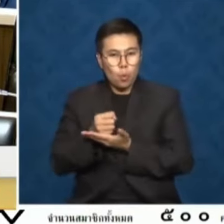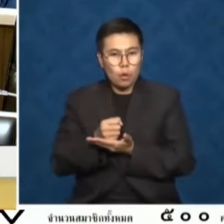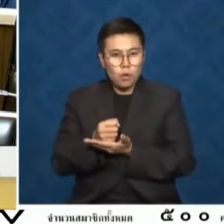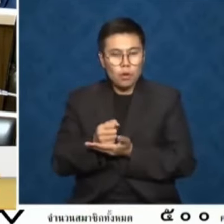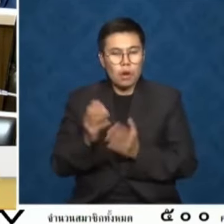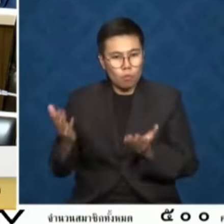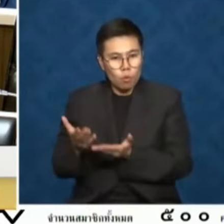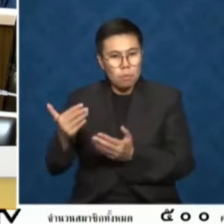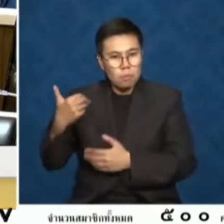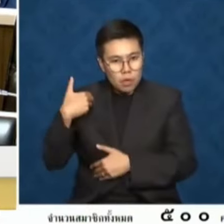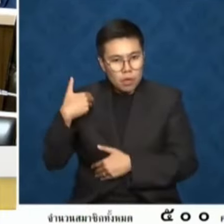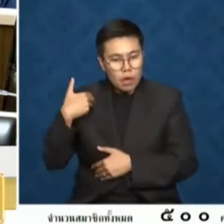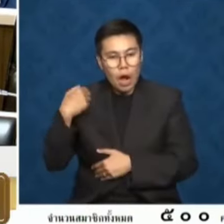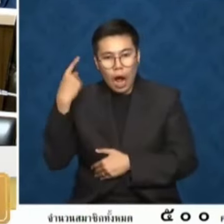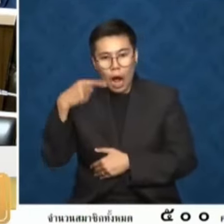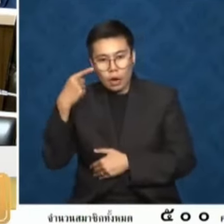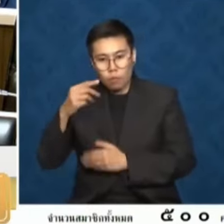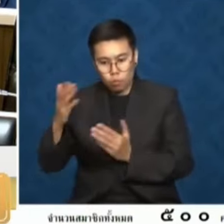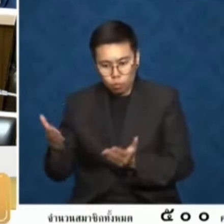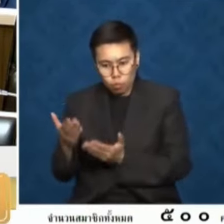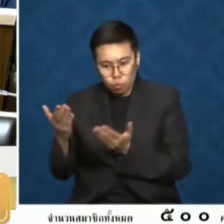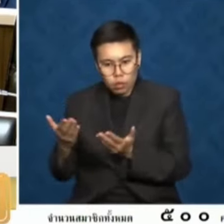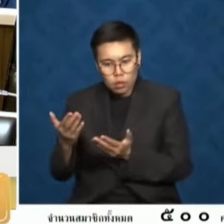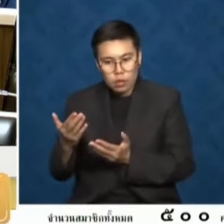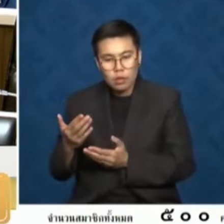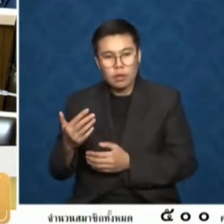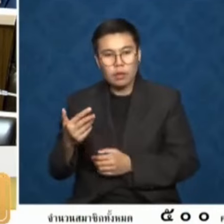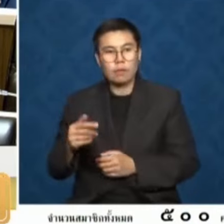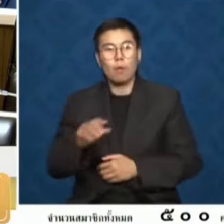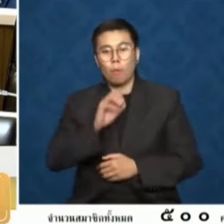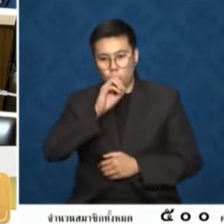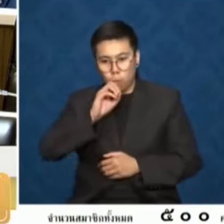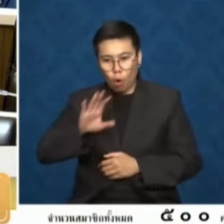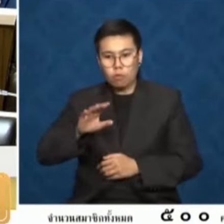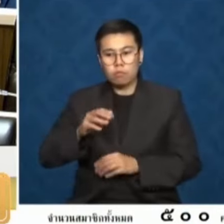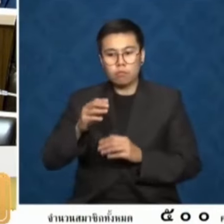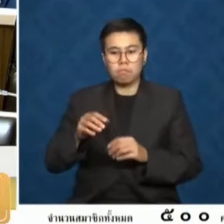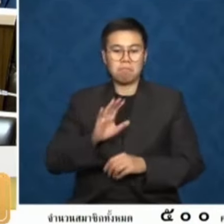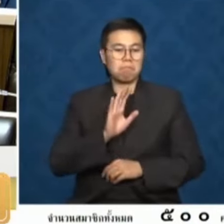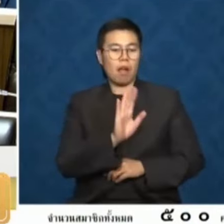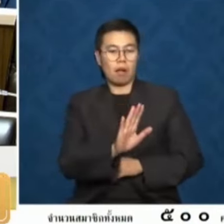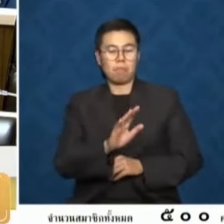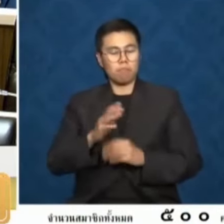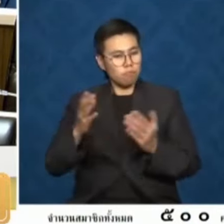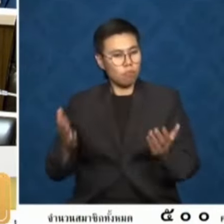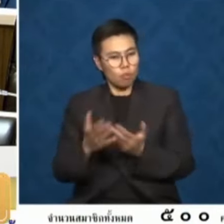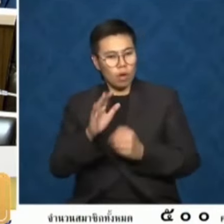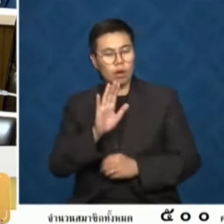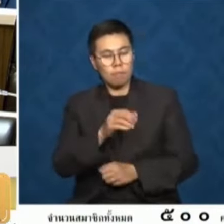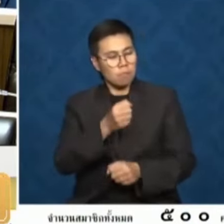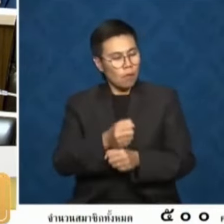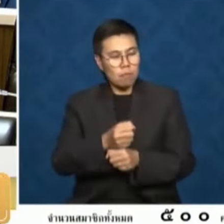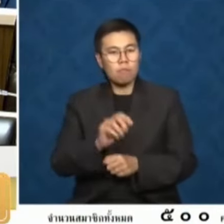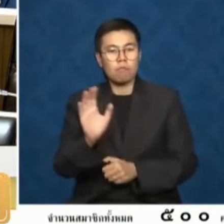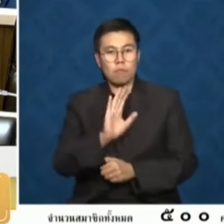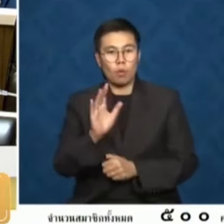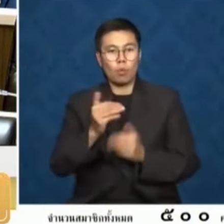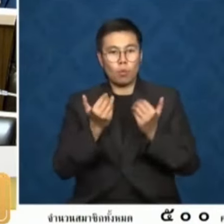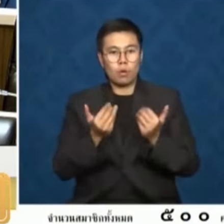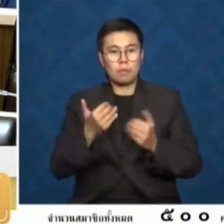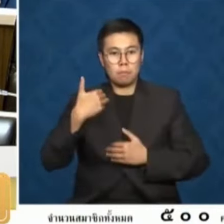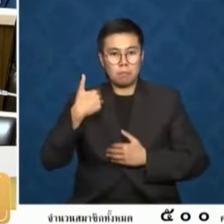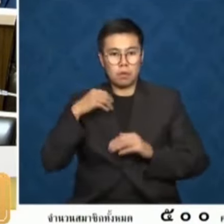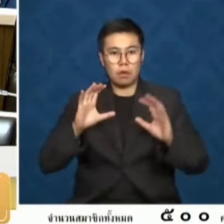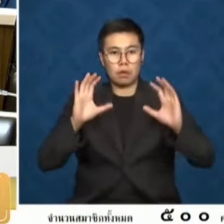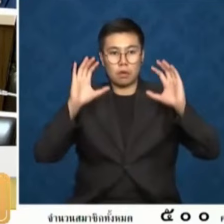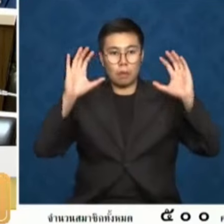ให้ผู้อยู่เบื้องหลังให้การที่ให้เขาเลิกสนองพฤติกรรมเหล่านี้นะครับวันนี้เรามีรัฐ